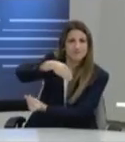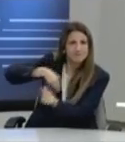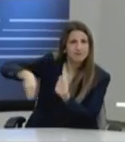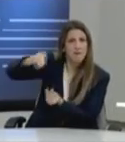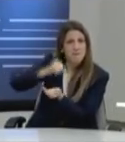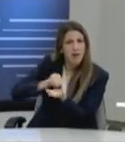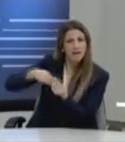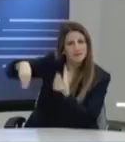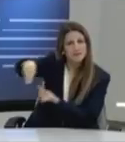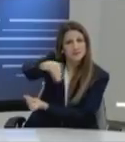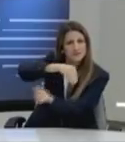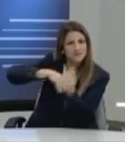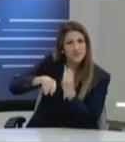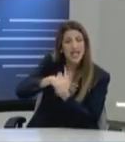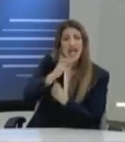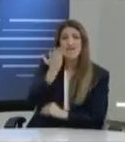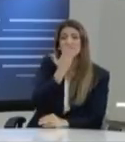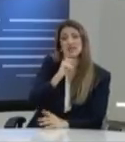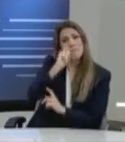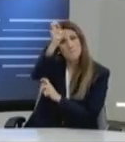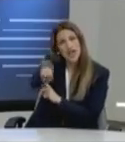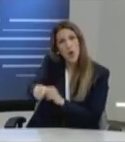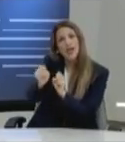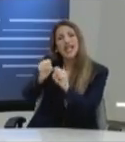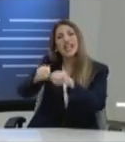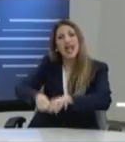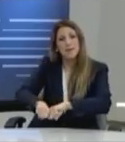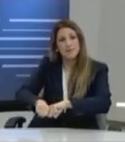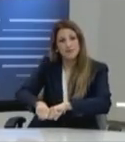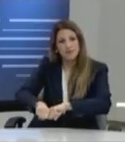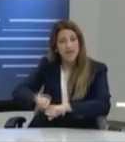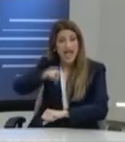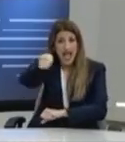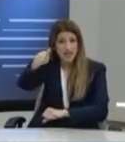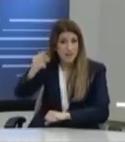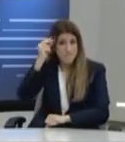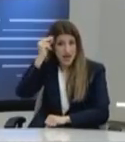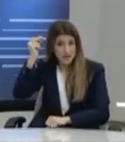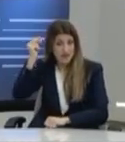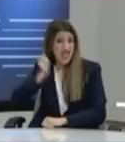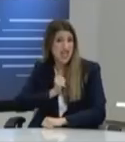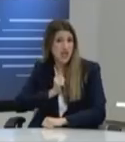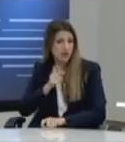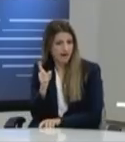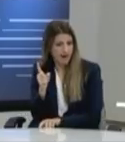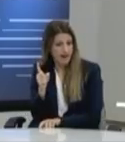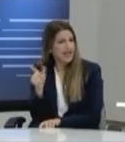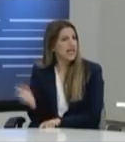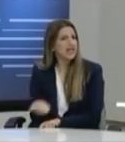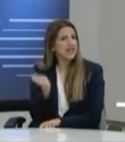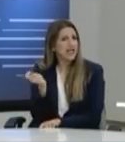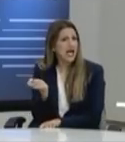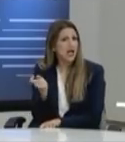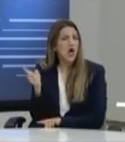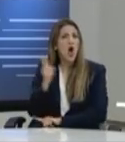τους, έχουν δίδακτρα. Ξέρετε τι άλλο έχουν όμως. Έχουν την οικονομική δυνατότητα να προσφέρουν